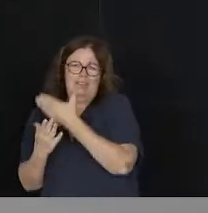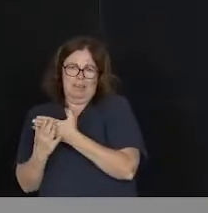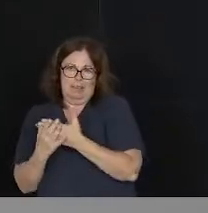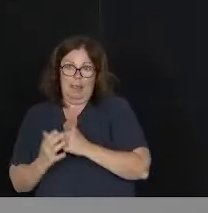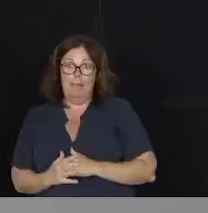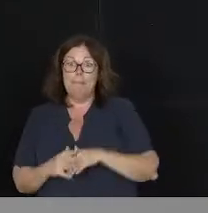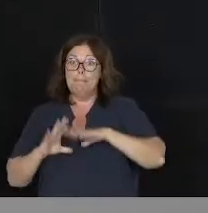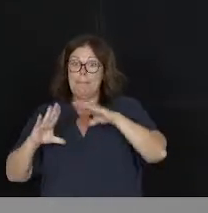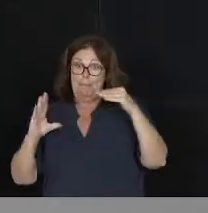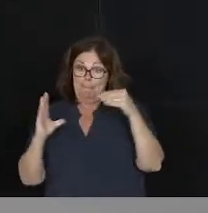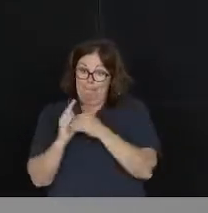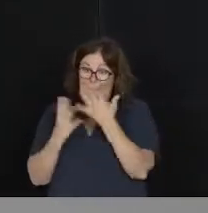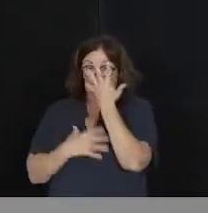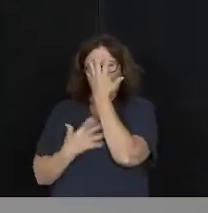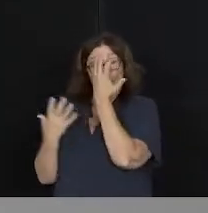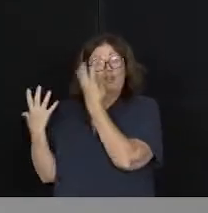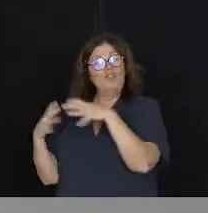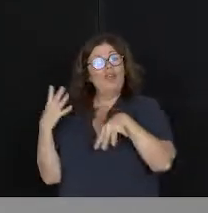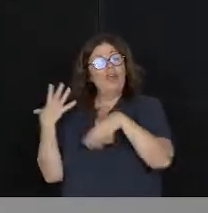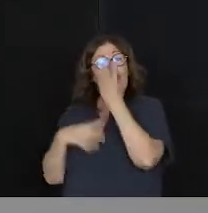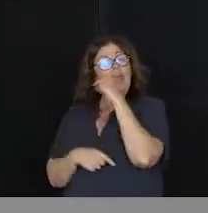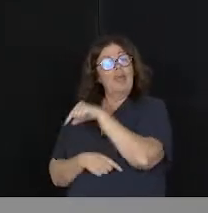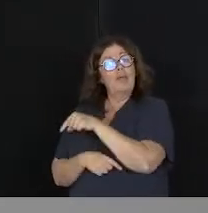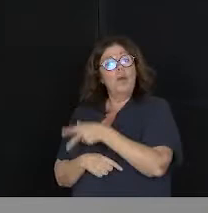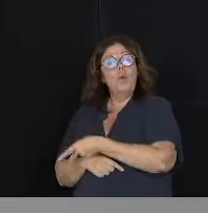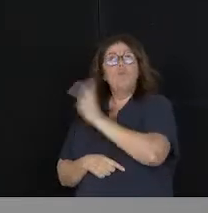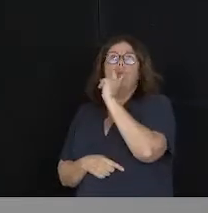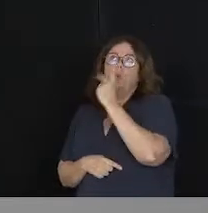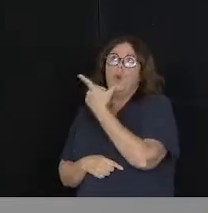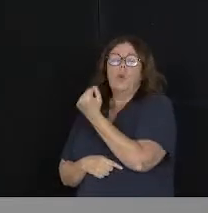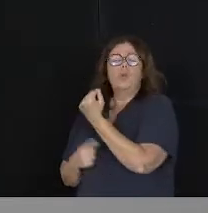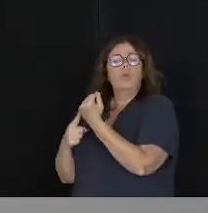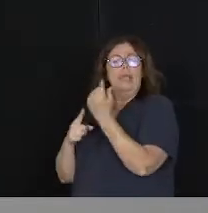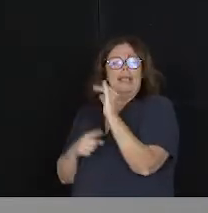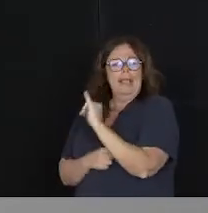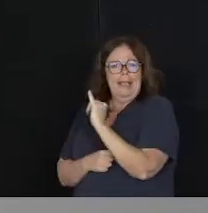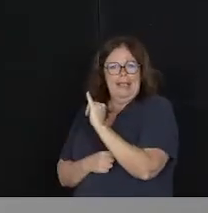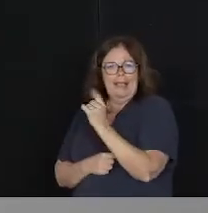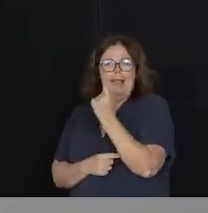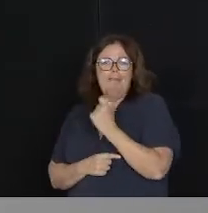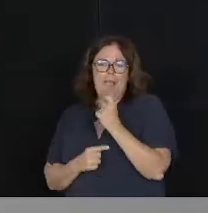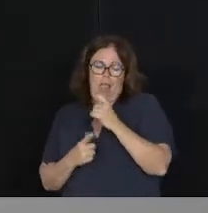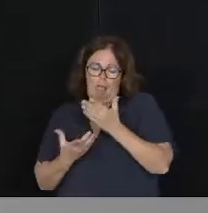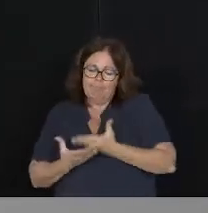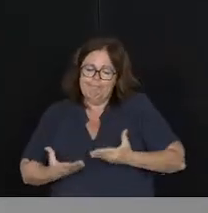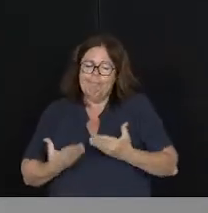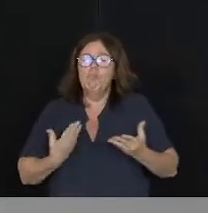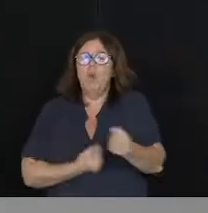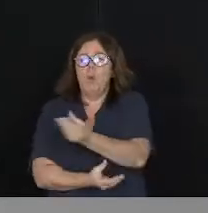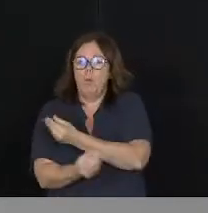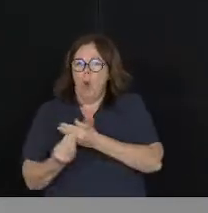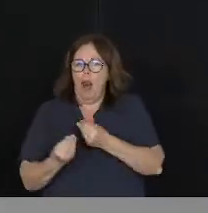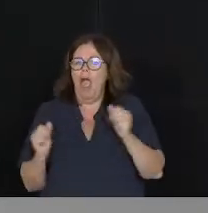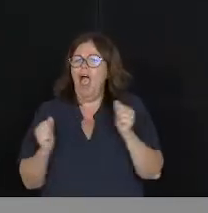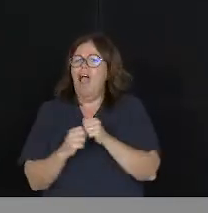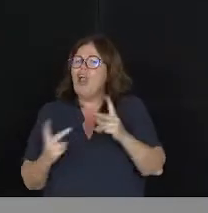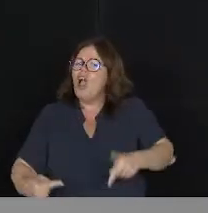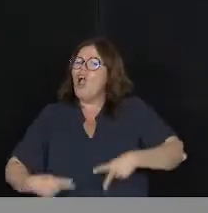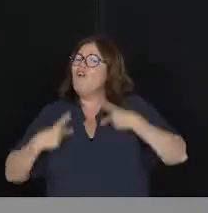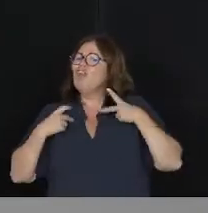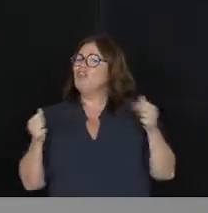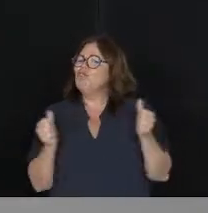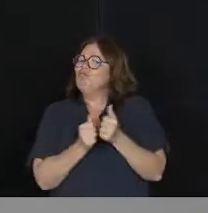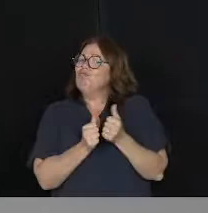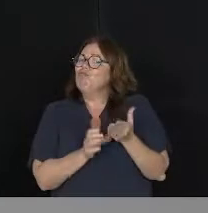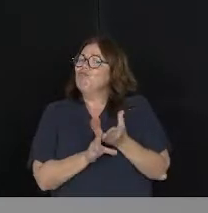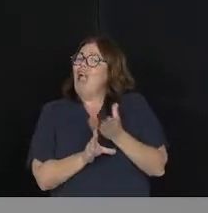mariages précipités concernent en fait essentiellement des couples issus des milieux populaires et vivant en concubinage avant le